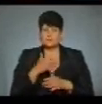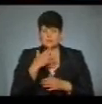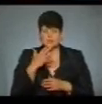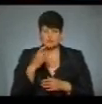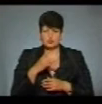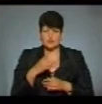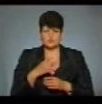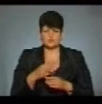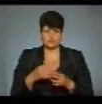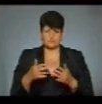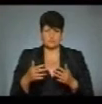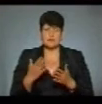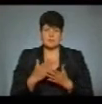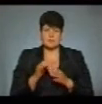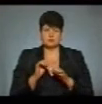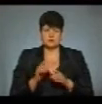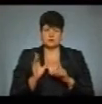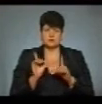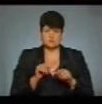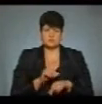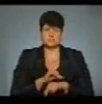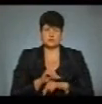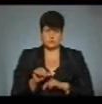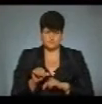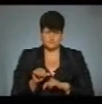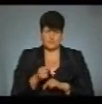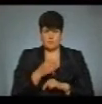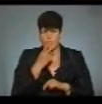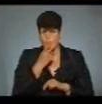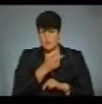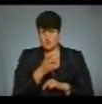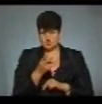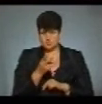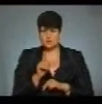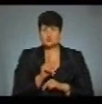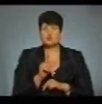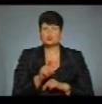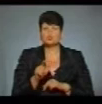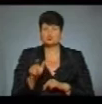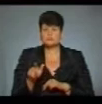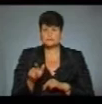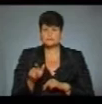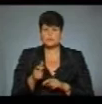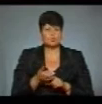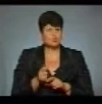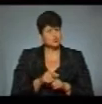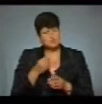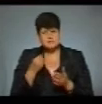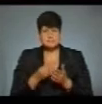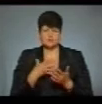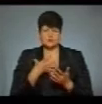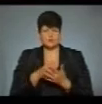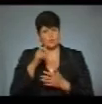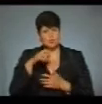багаторазові торбинки. Мала нагоду побувати за кордоном і побачити, що люди дуже цінують свою